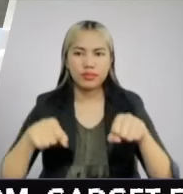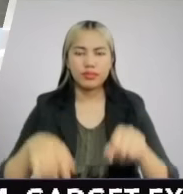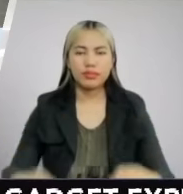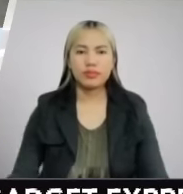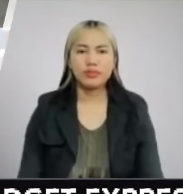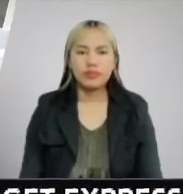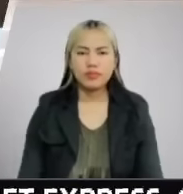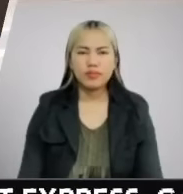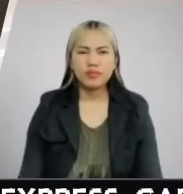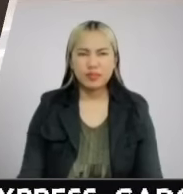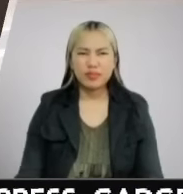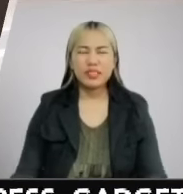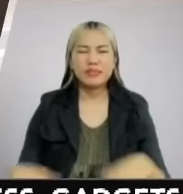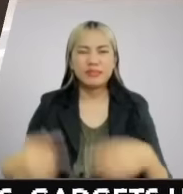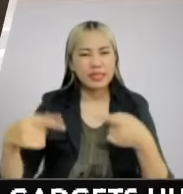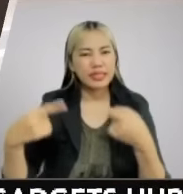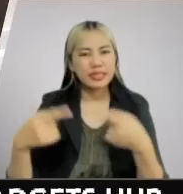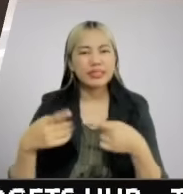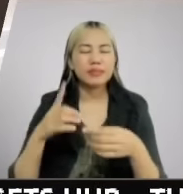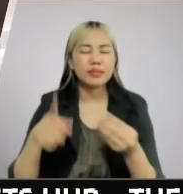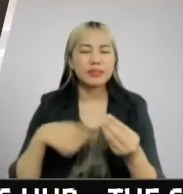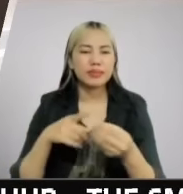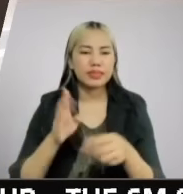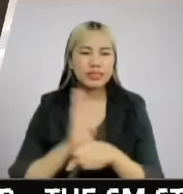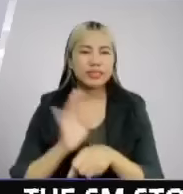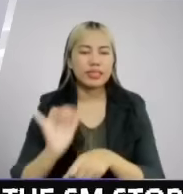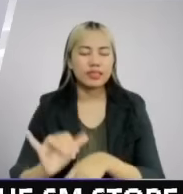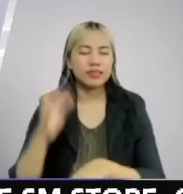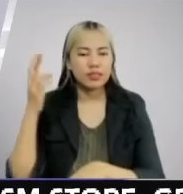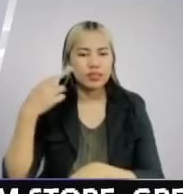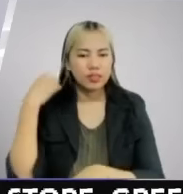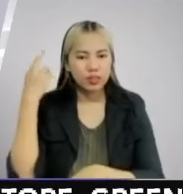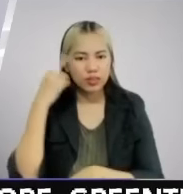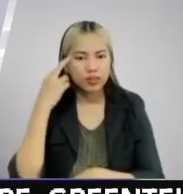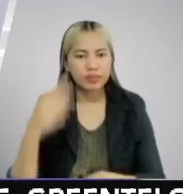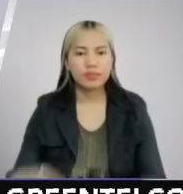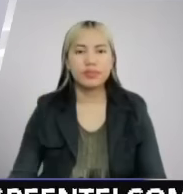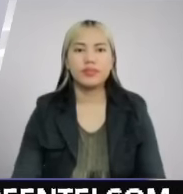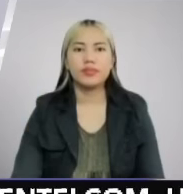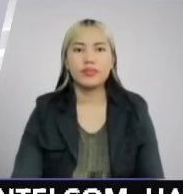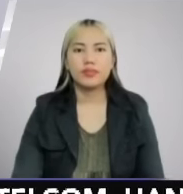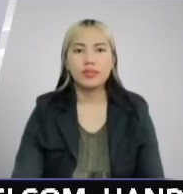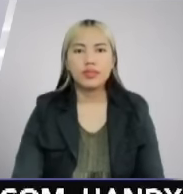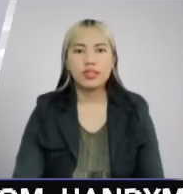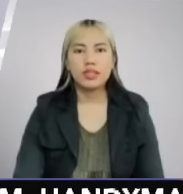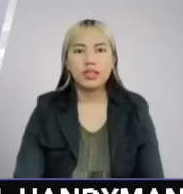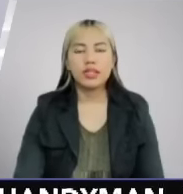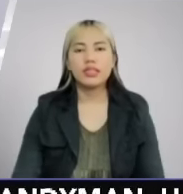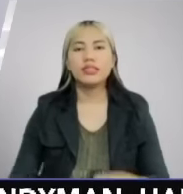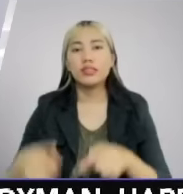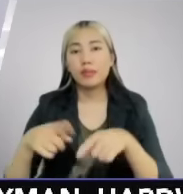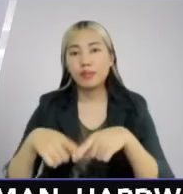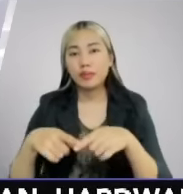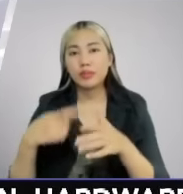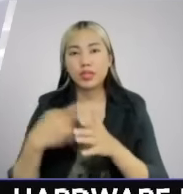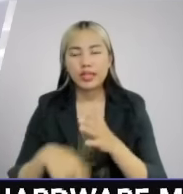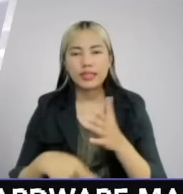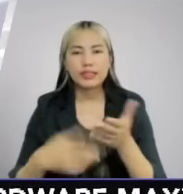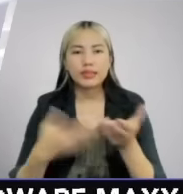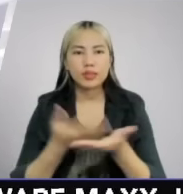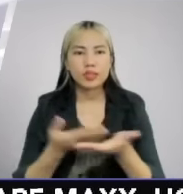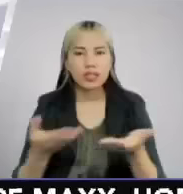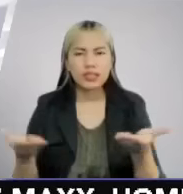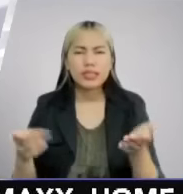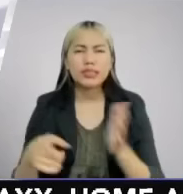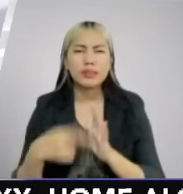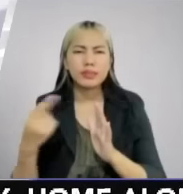ang nakikitang motibo ng pulisya sa pamamaril Depende po sa presyuhan ng kalakal minsan meron ng nakakakuha ng una